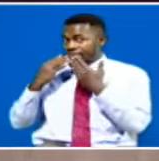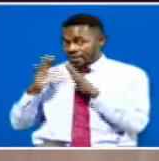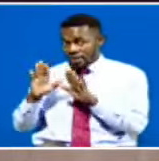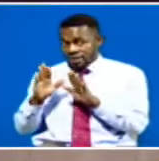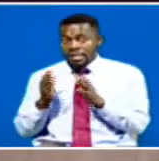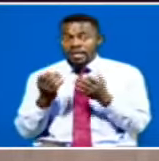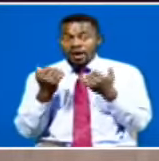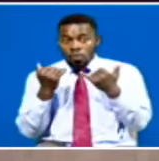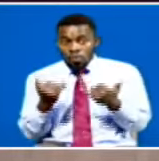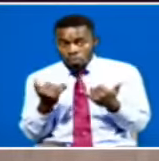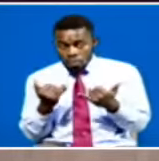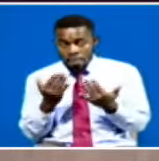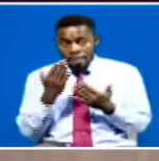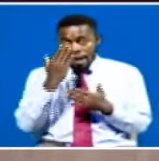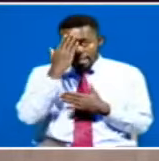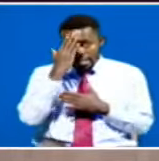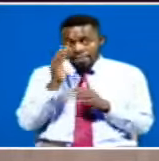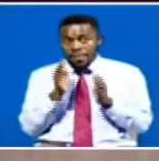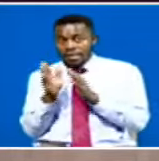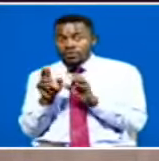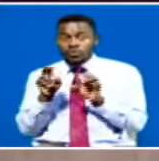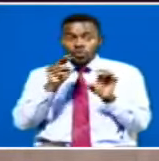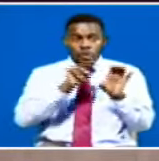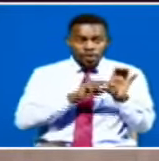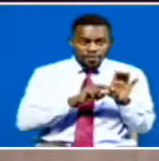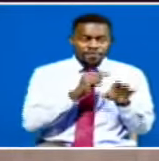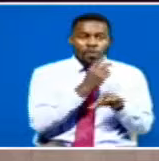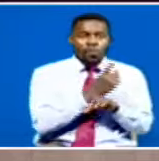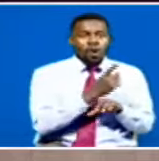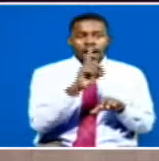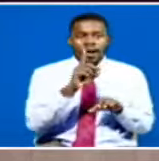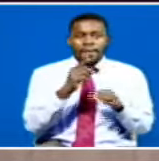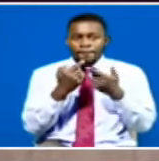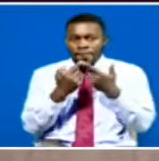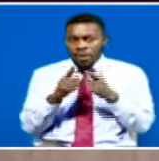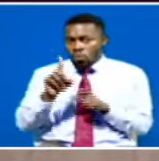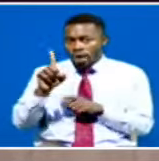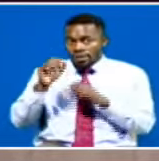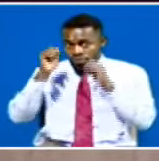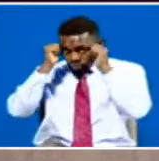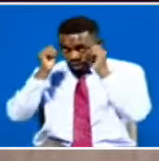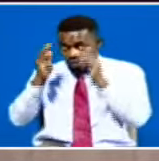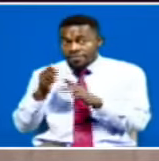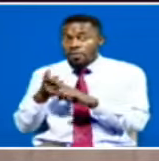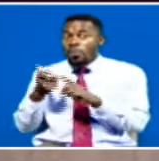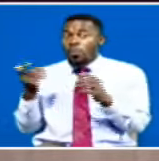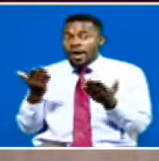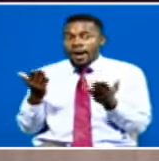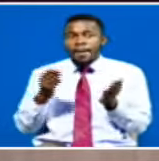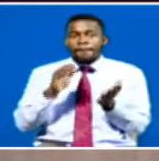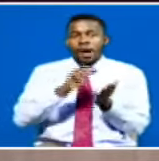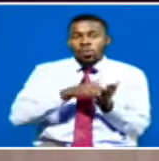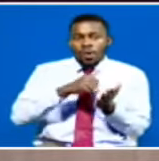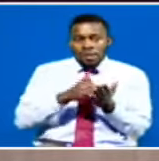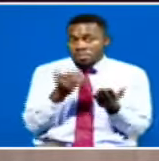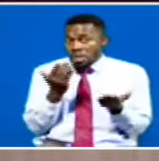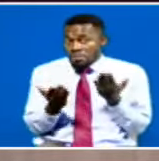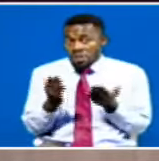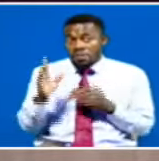yani wiki ijayo. Baadhi wanafunzi kaunti ya Makueni huenda wakashindwa kujiunga na shule za upili kutokana na ukosefu wa